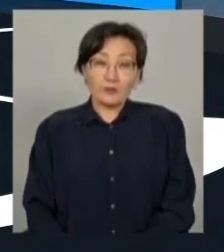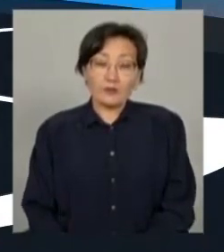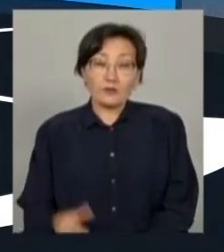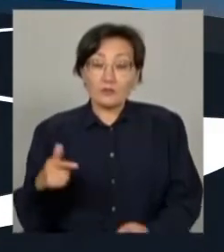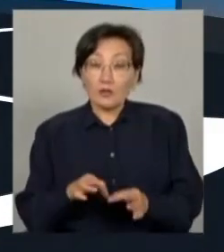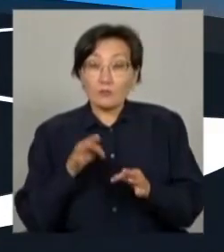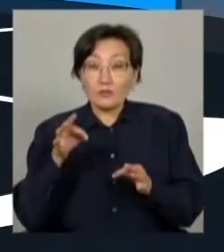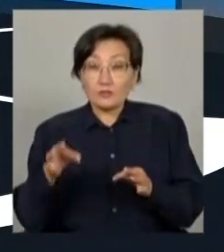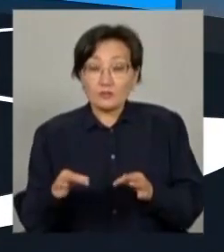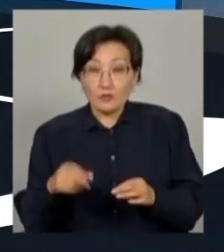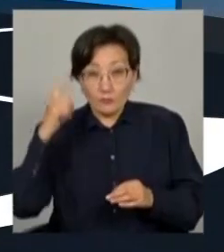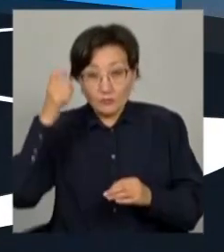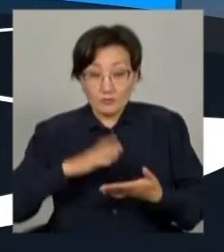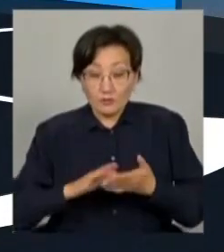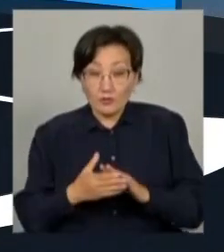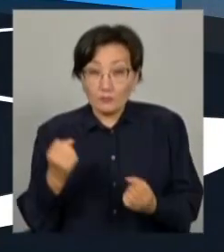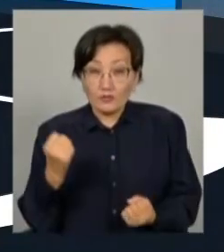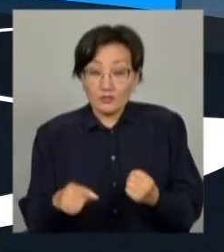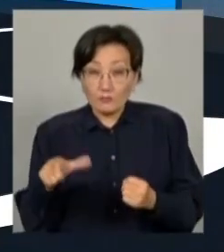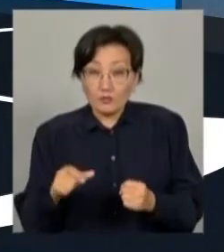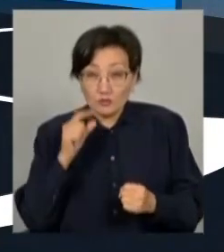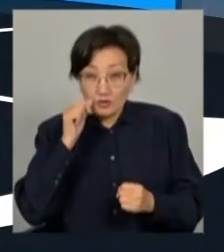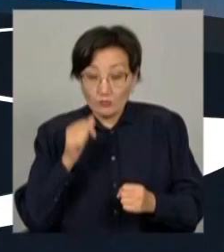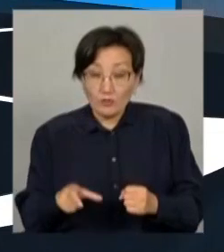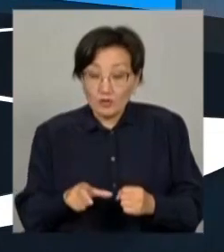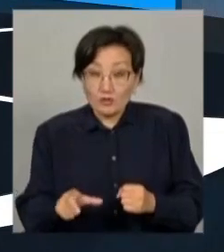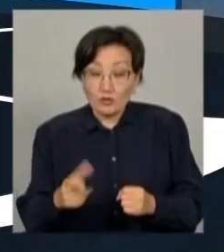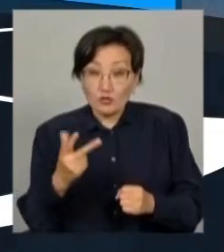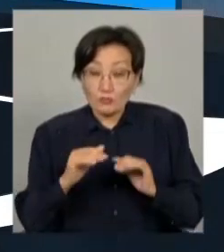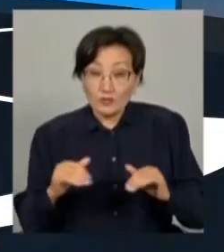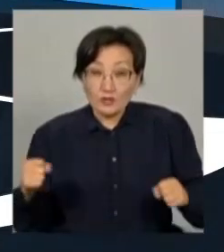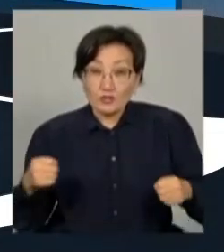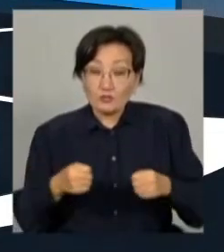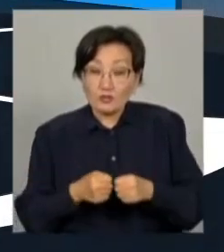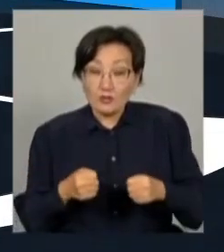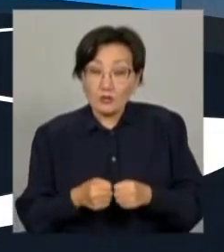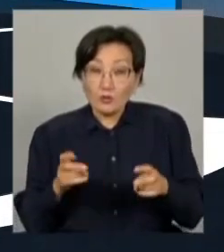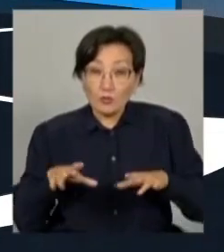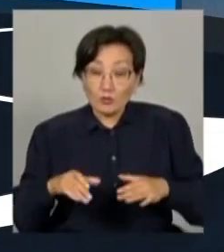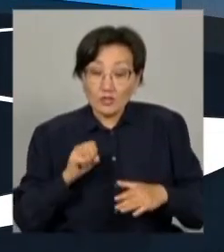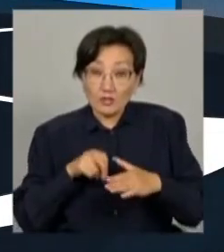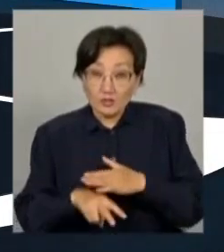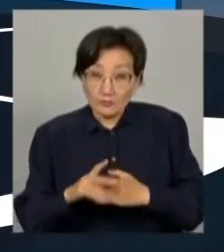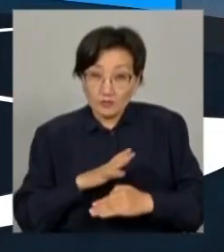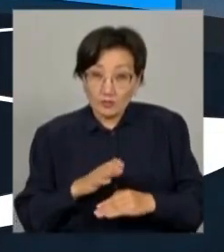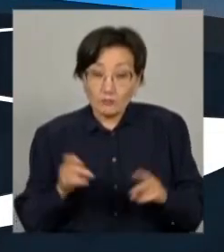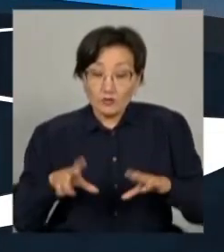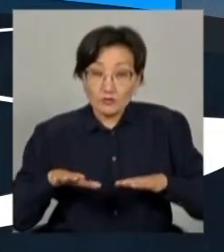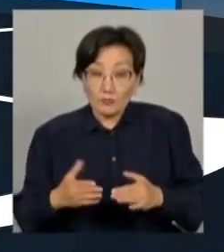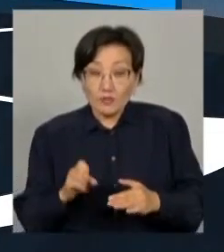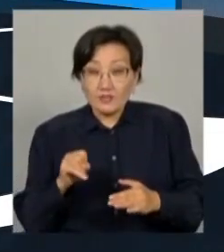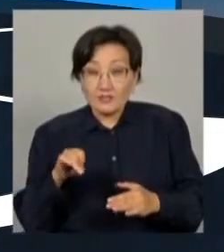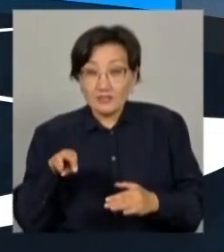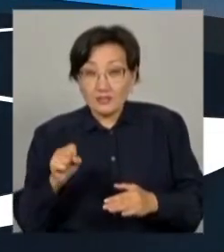Атырау облысында мас күйде көлік жүргізген ер адам жолда үш баланы қағып, оқиға орнынан қашып кеткен. Оқыс жағдай